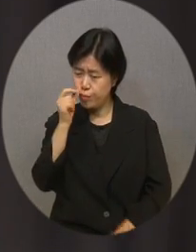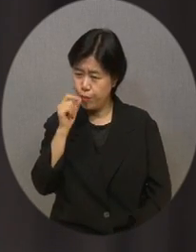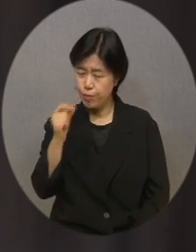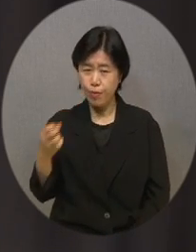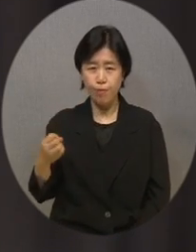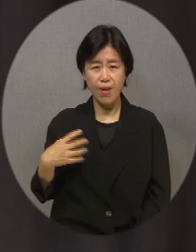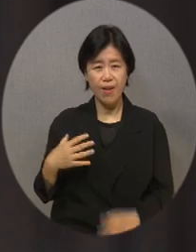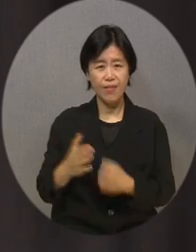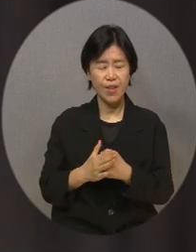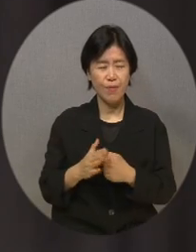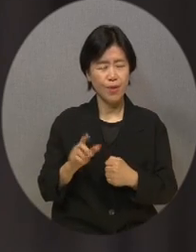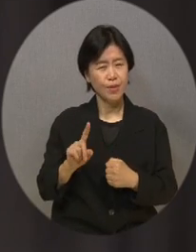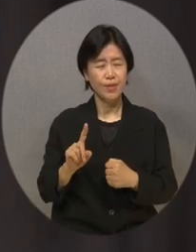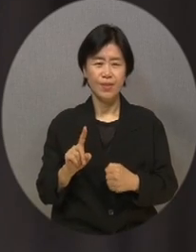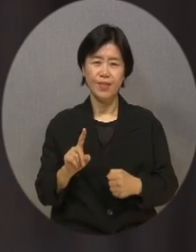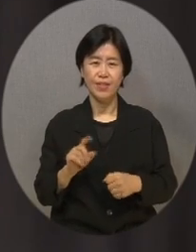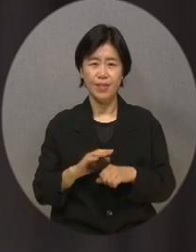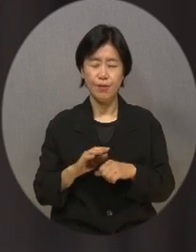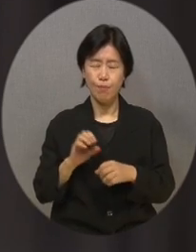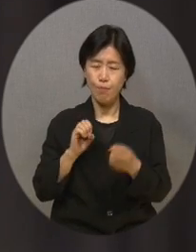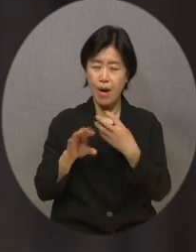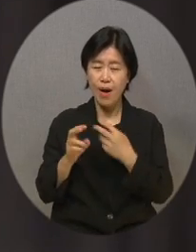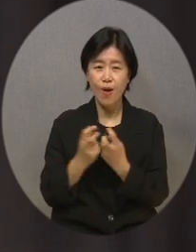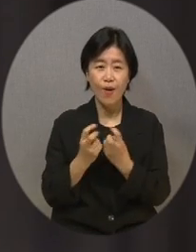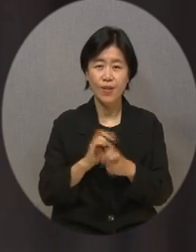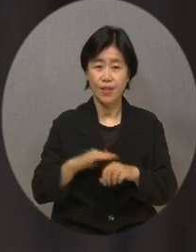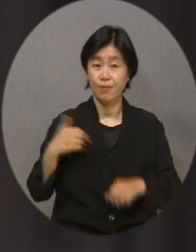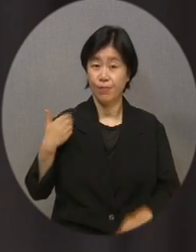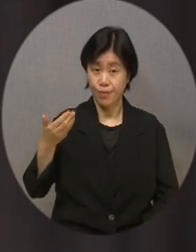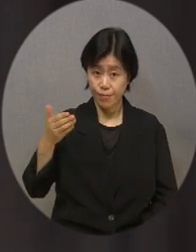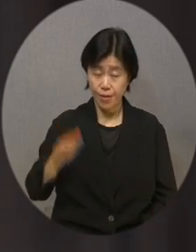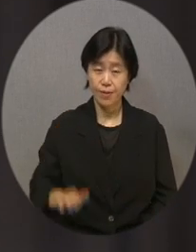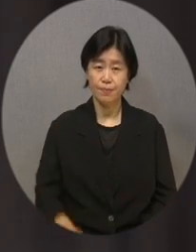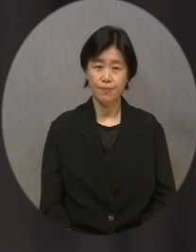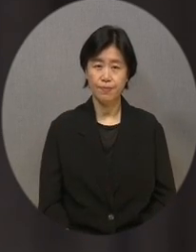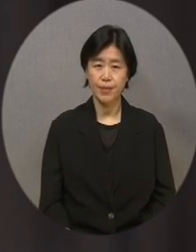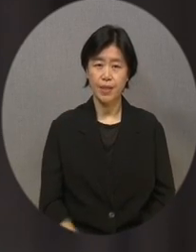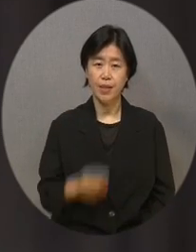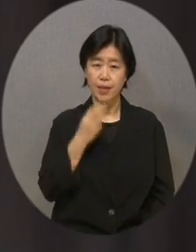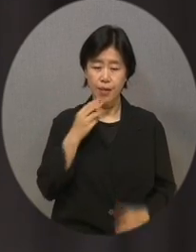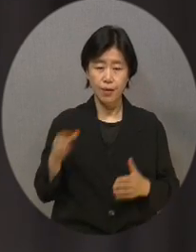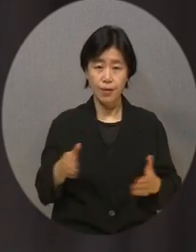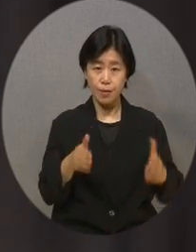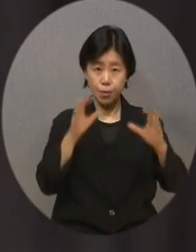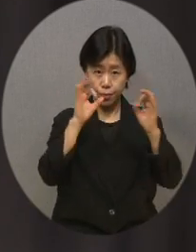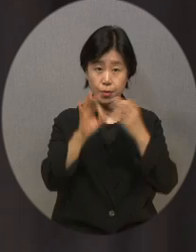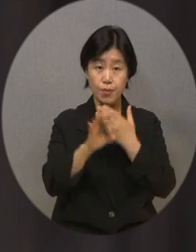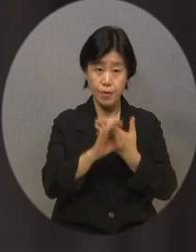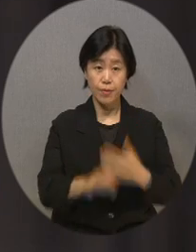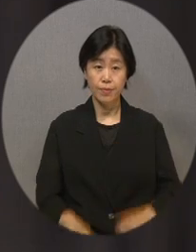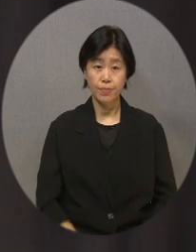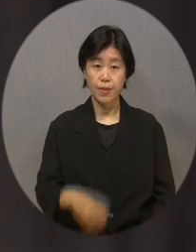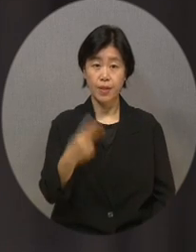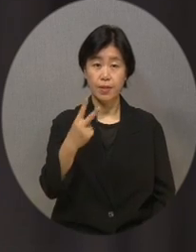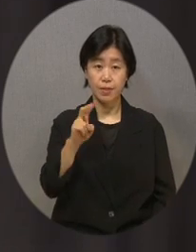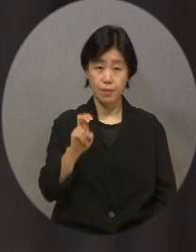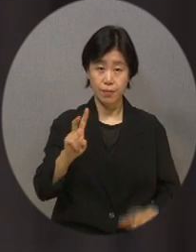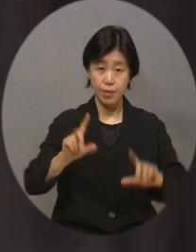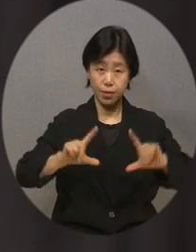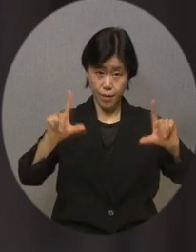그 경기도로 일단 한정해서 먼저 말씀을 드리면요. 2022년